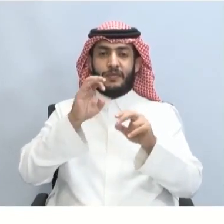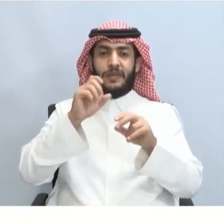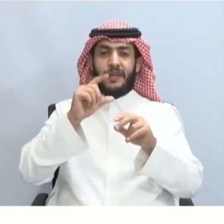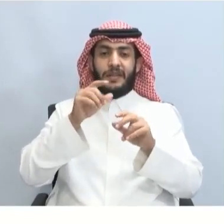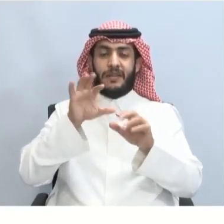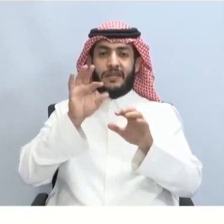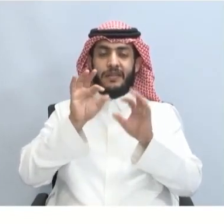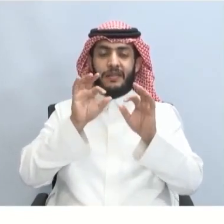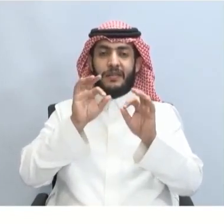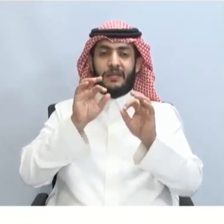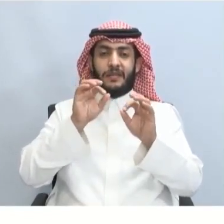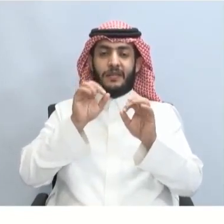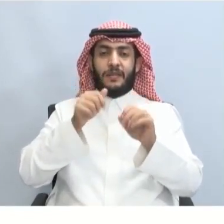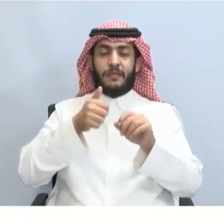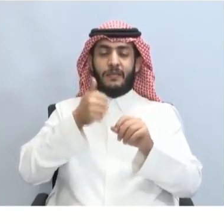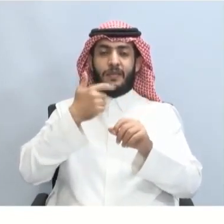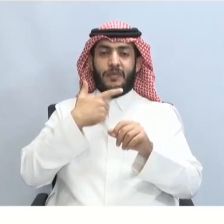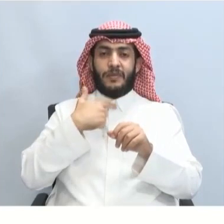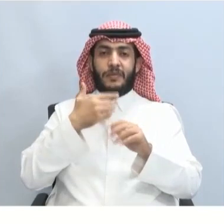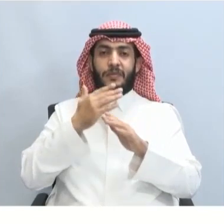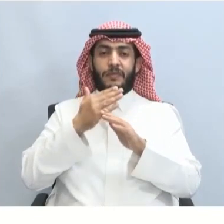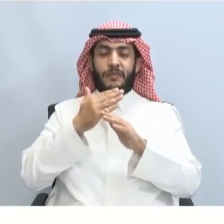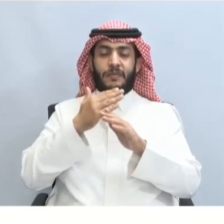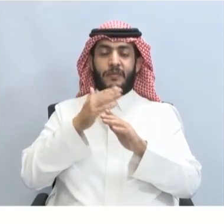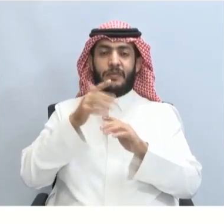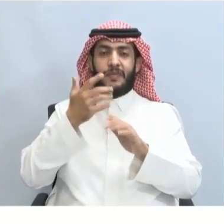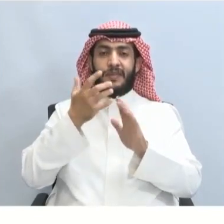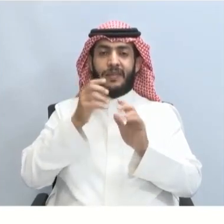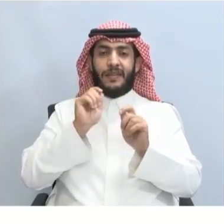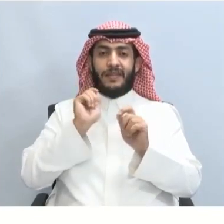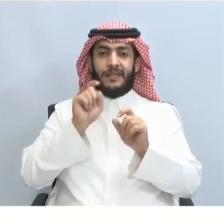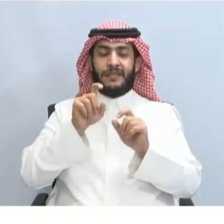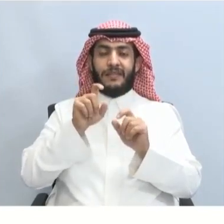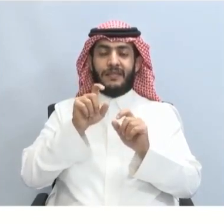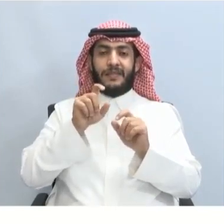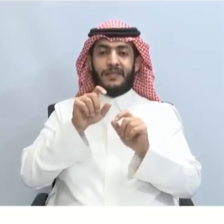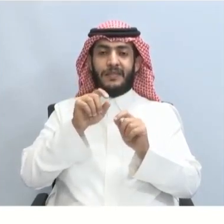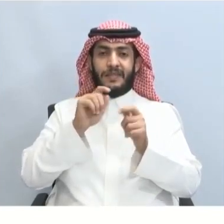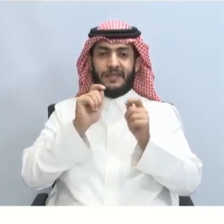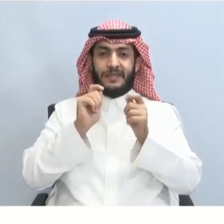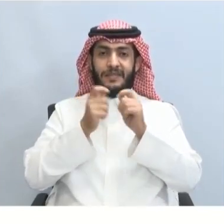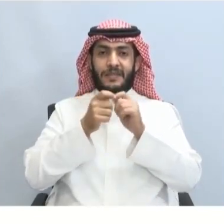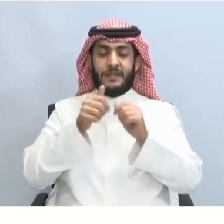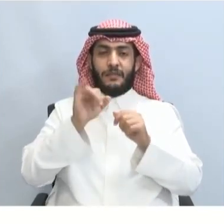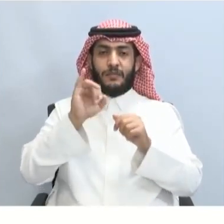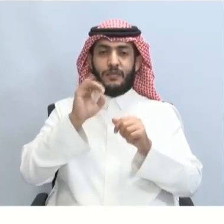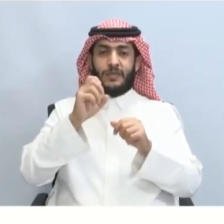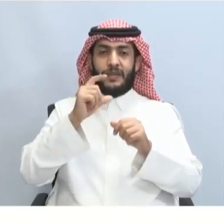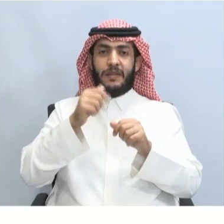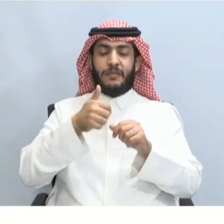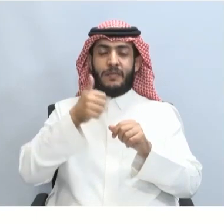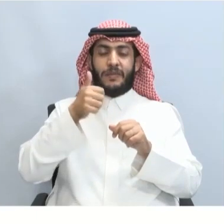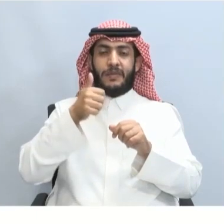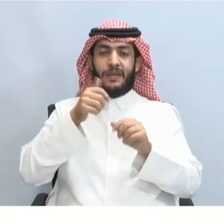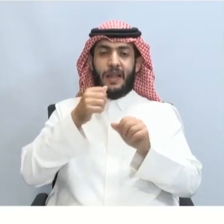اختر مجلد الذي تريده ثم اضغط على سلكت فولدر اختر المجلد سيظهر